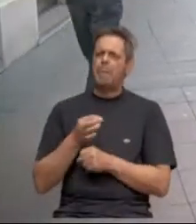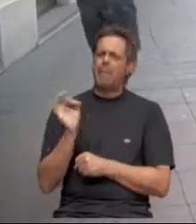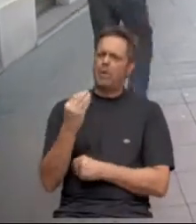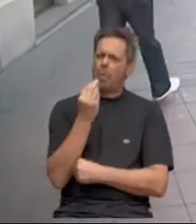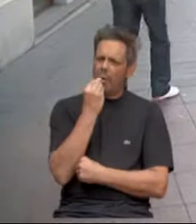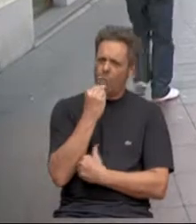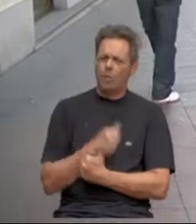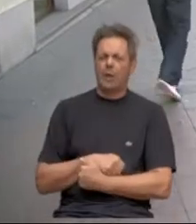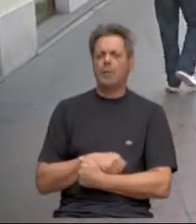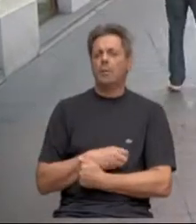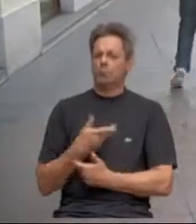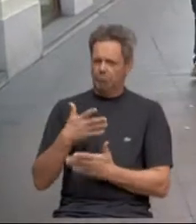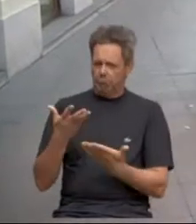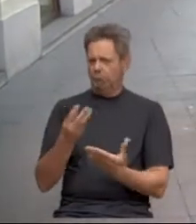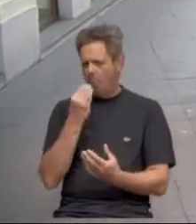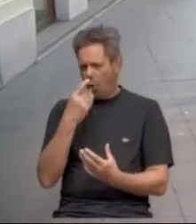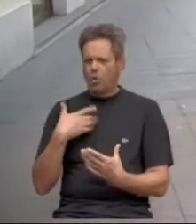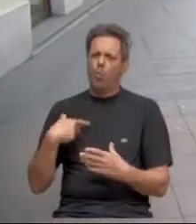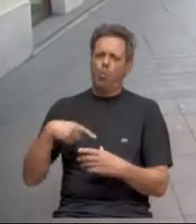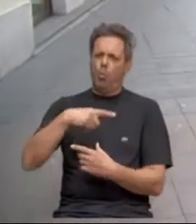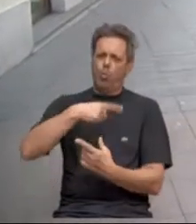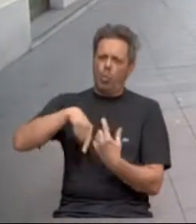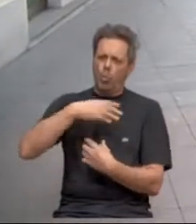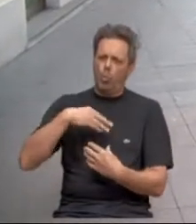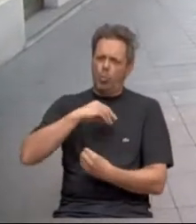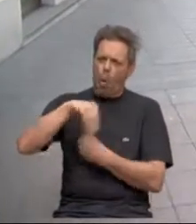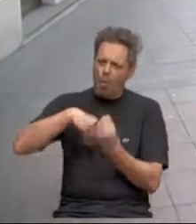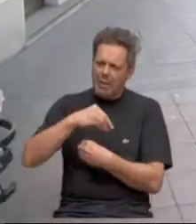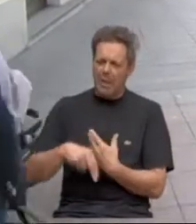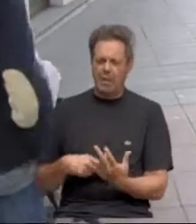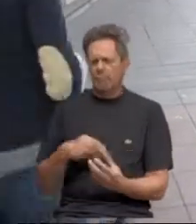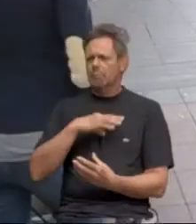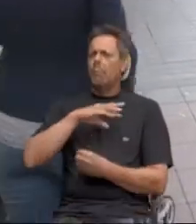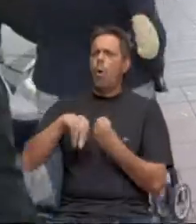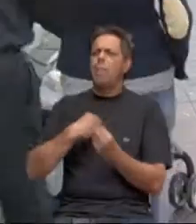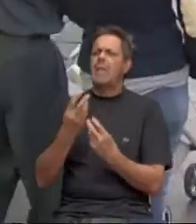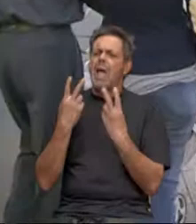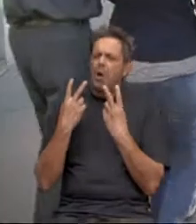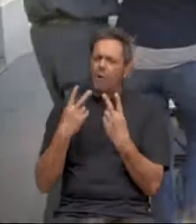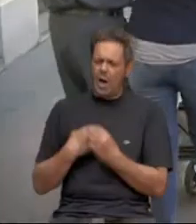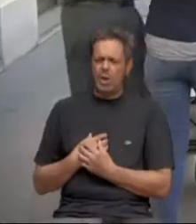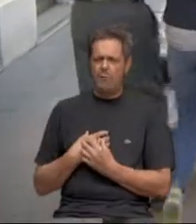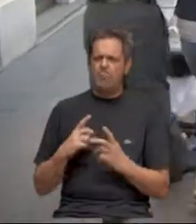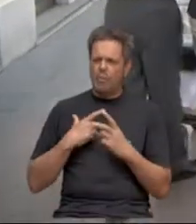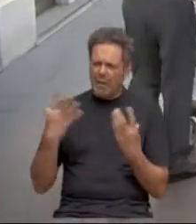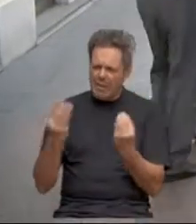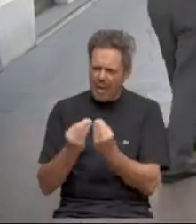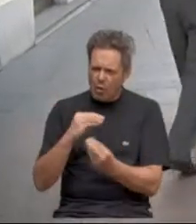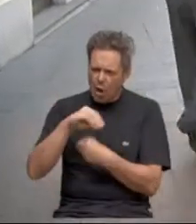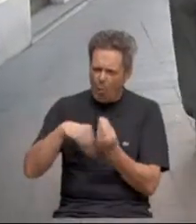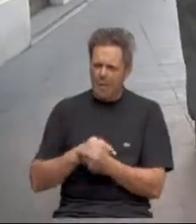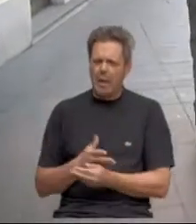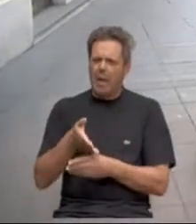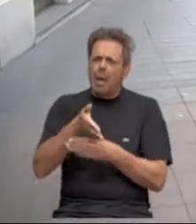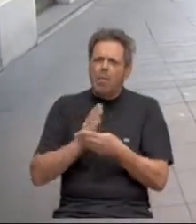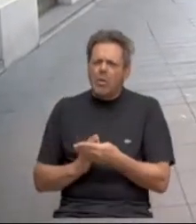ručak, pojesti to u krugu obitelji. Obitelj je jako, jako važna. Znači, biti sa obitelji, podijeliti, ako i